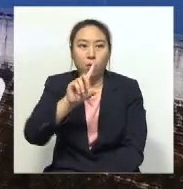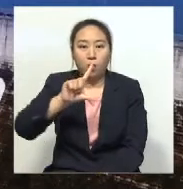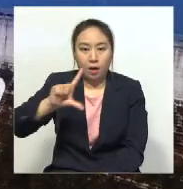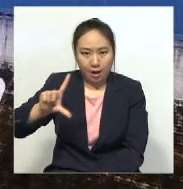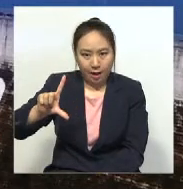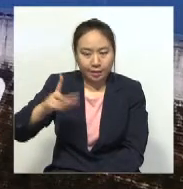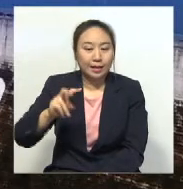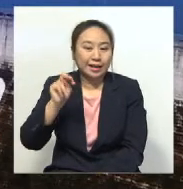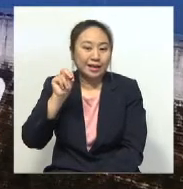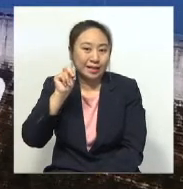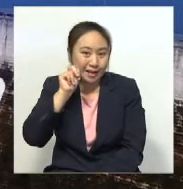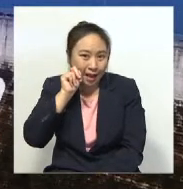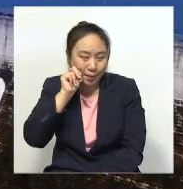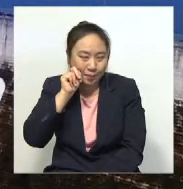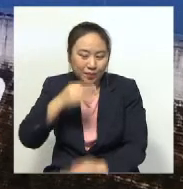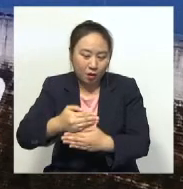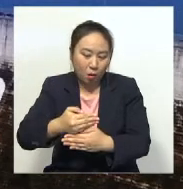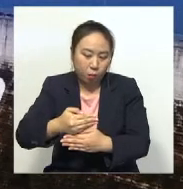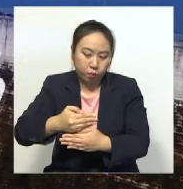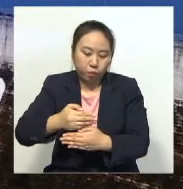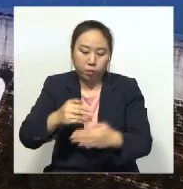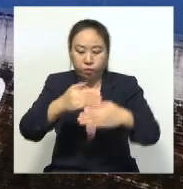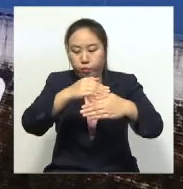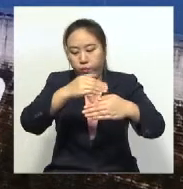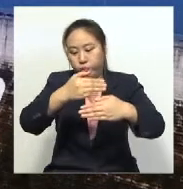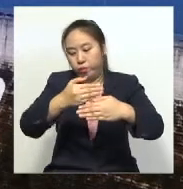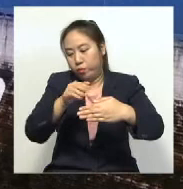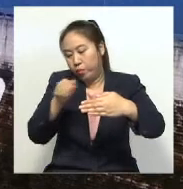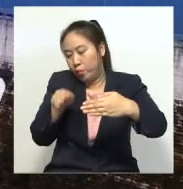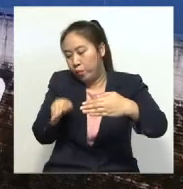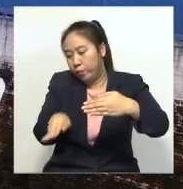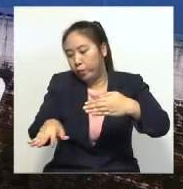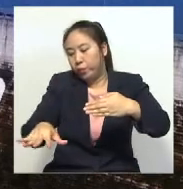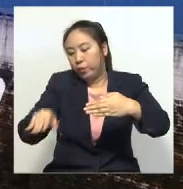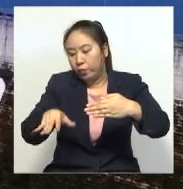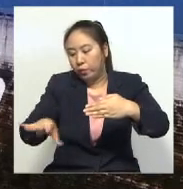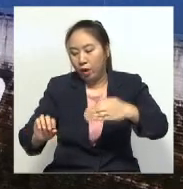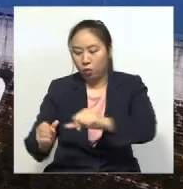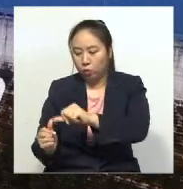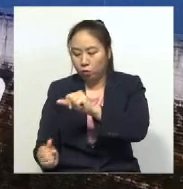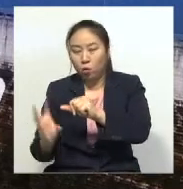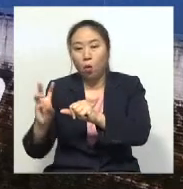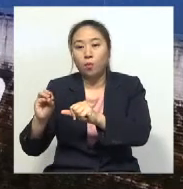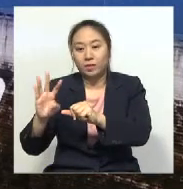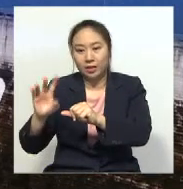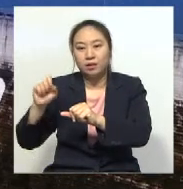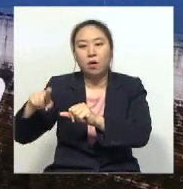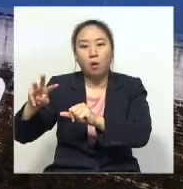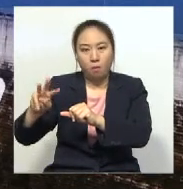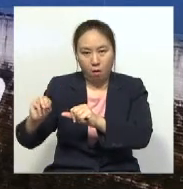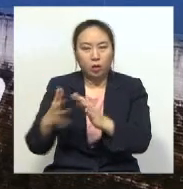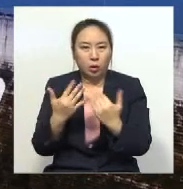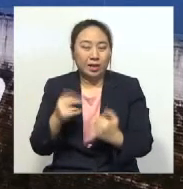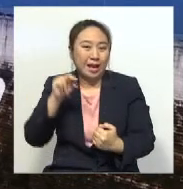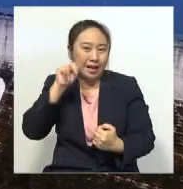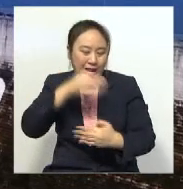ก์เมตรน้ำไหลผ่านทางระบายน้ำล้นสูง64เซนติเมตรตอนนี้เจ้าหน้าที่ลดการระบายน้ำนะคะแต่